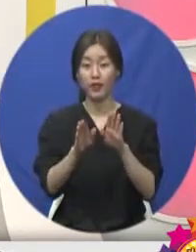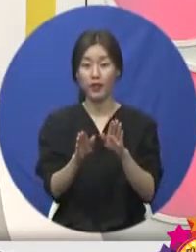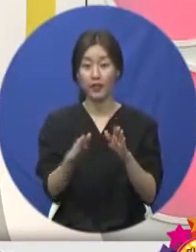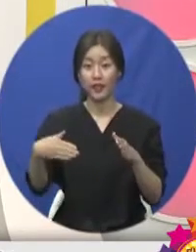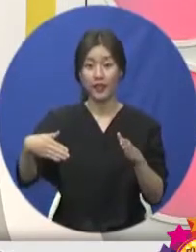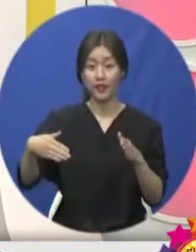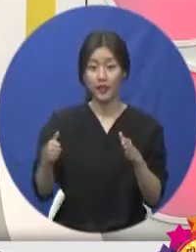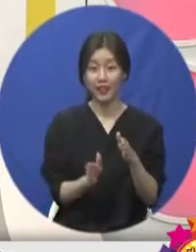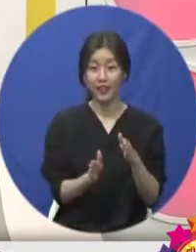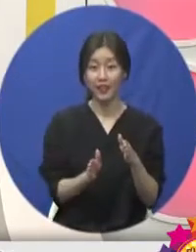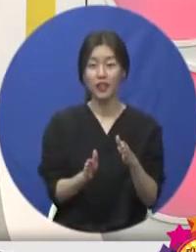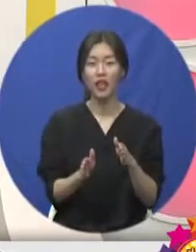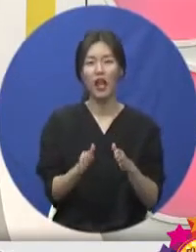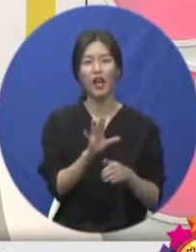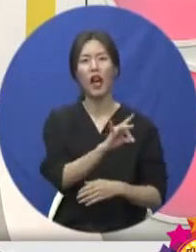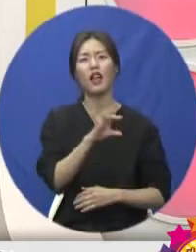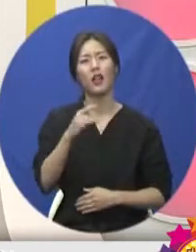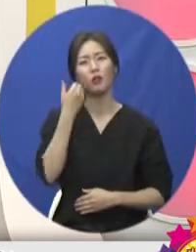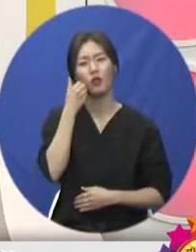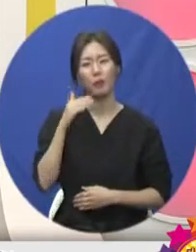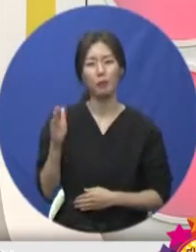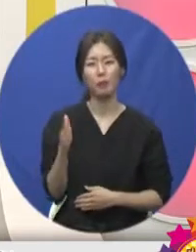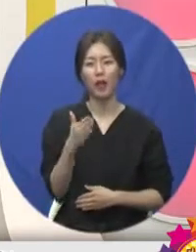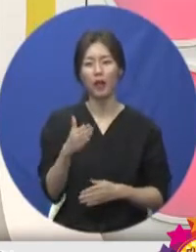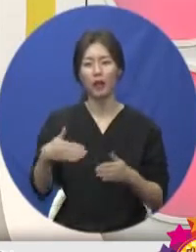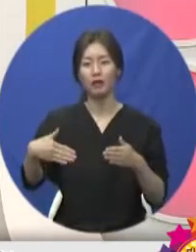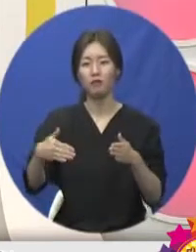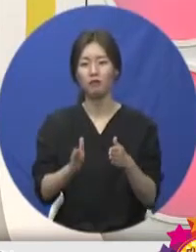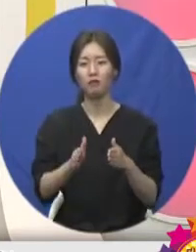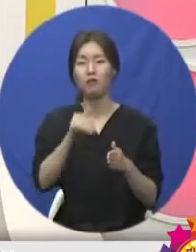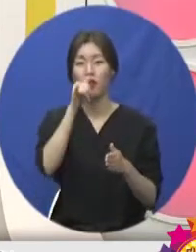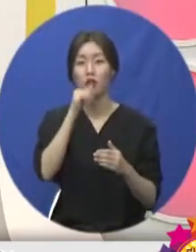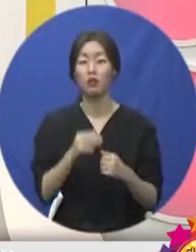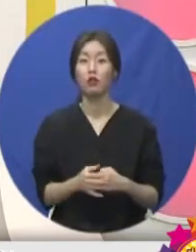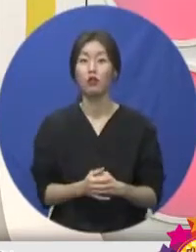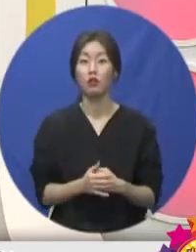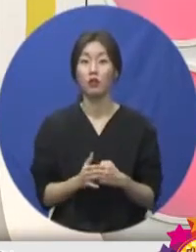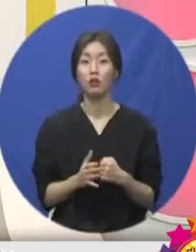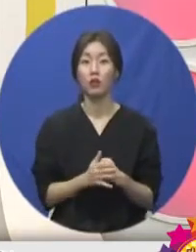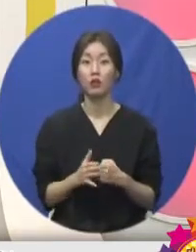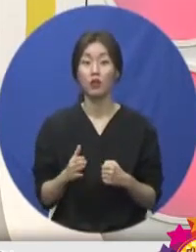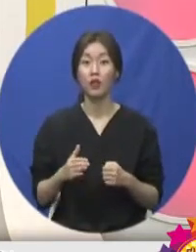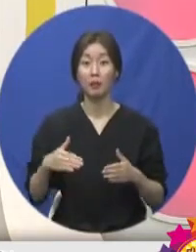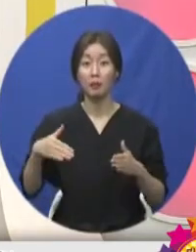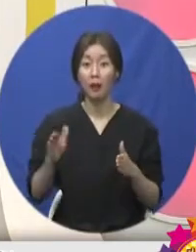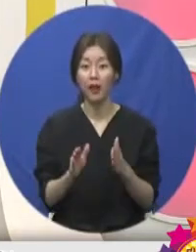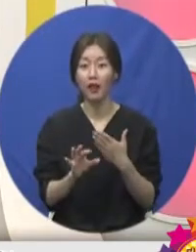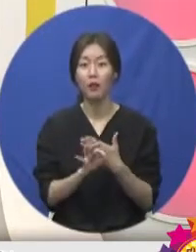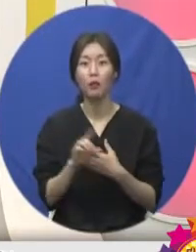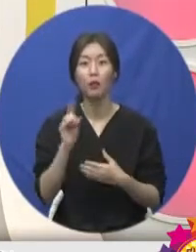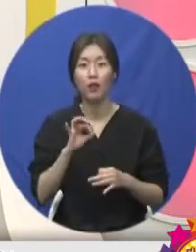때 닫는 사람이 있어. 세게. 예. 문을 세게 닫으면 뭐가 놀라는지 알아요?